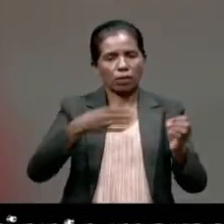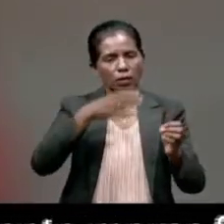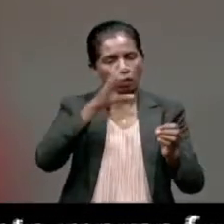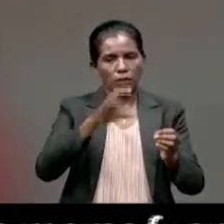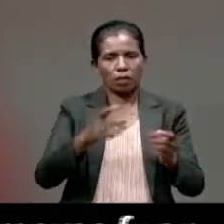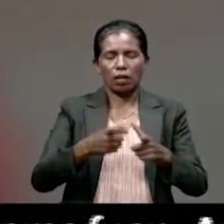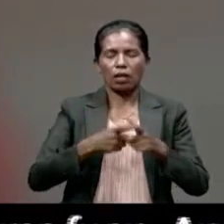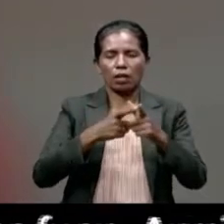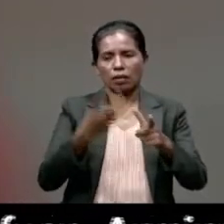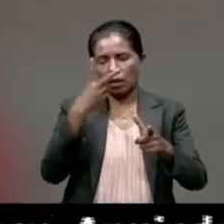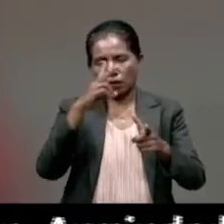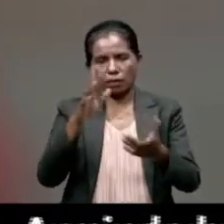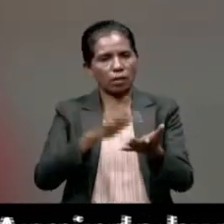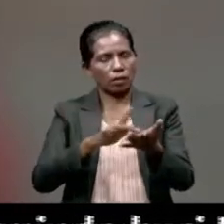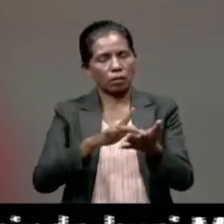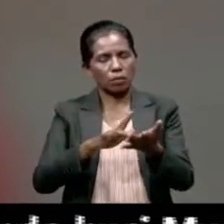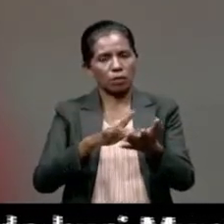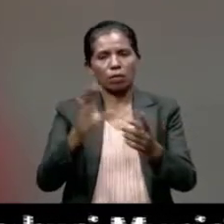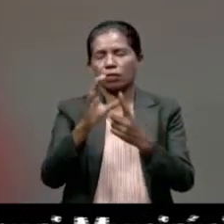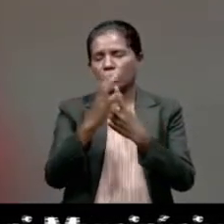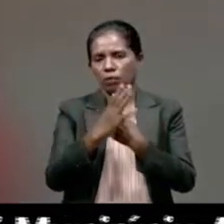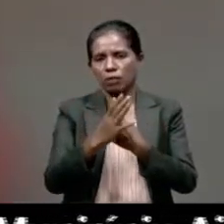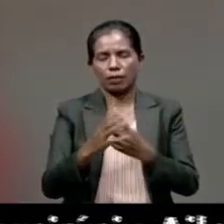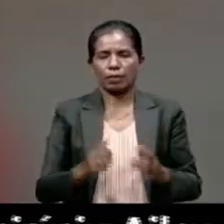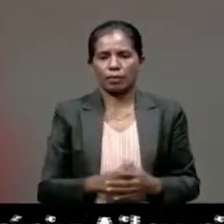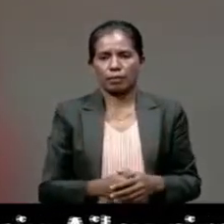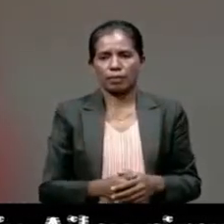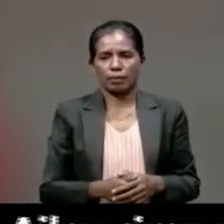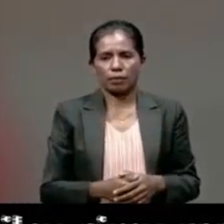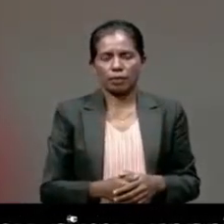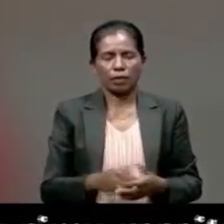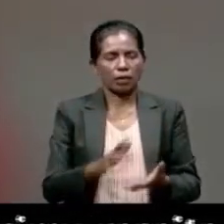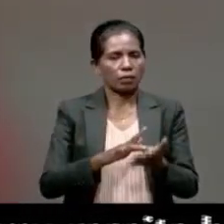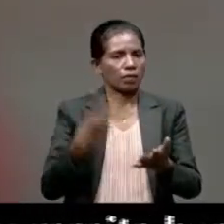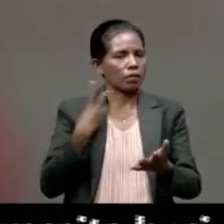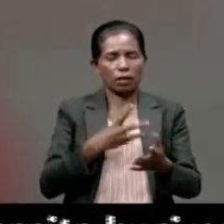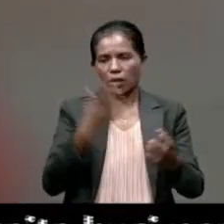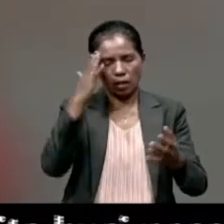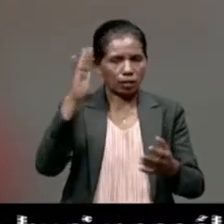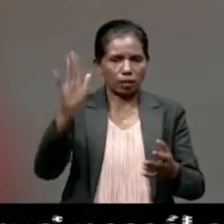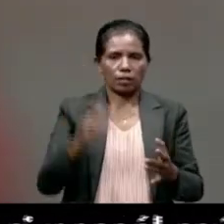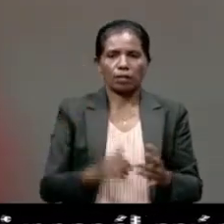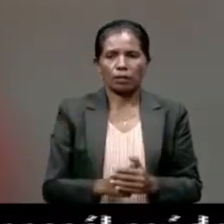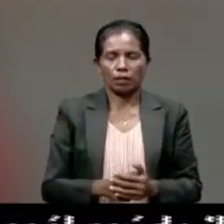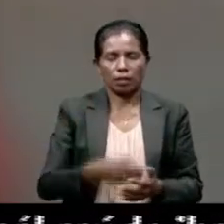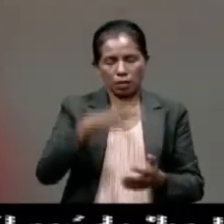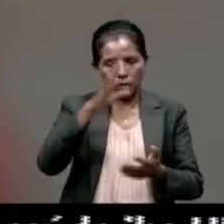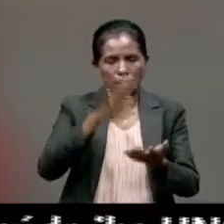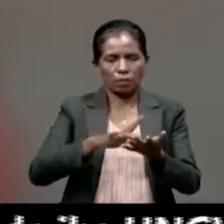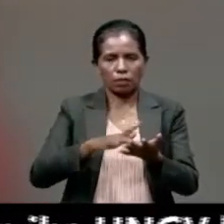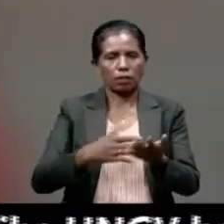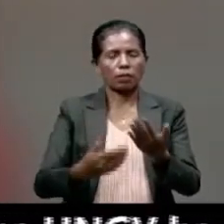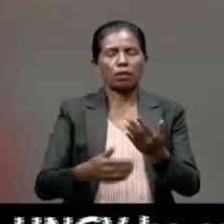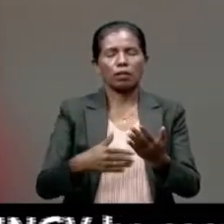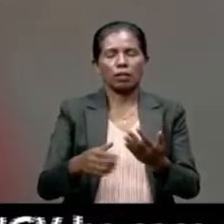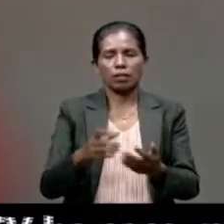Halai fali ba iya tradisional. Tradisional ni kan dia dosisnya lah iya. Oh himo deh himo deh. Toi